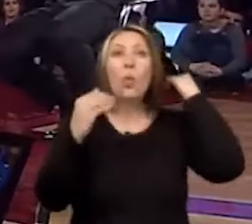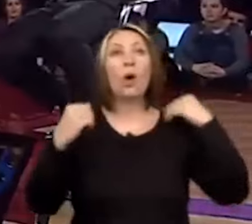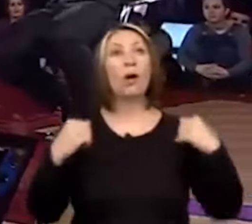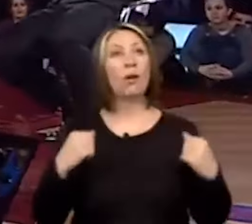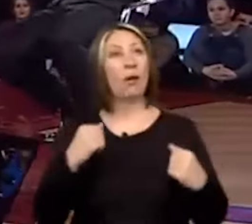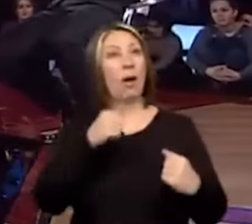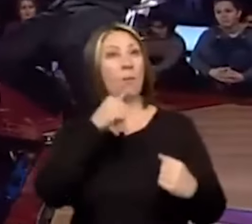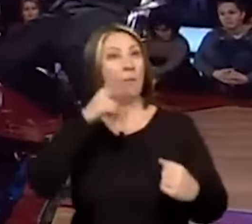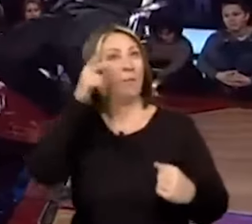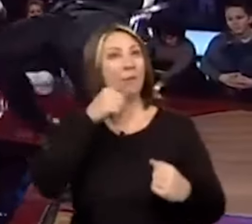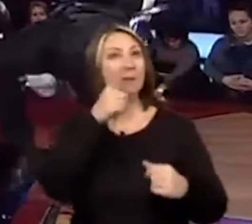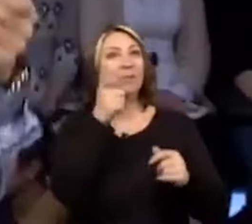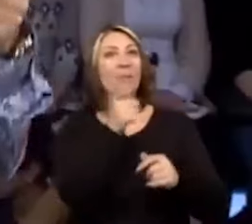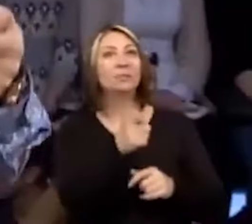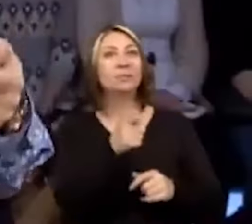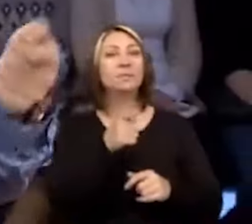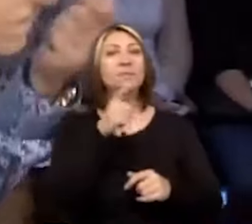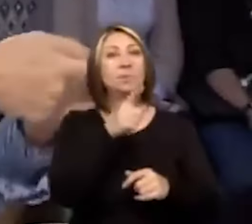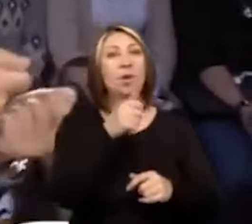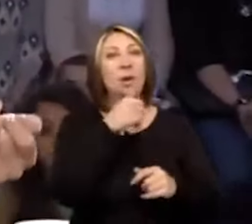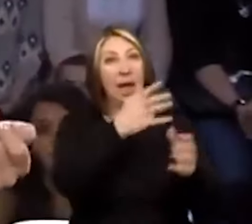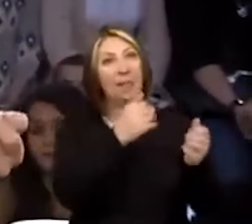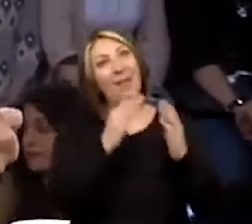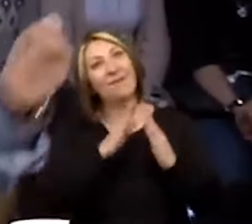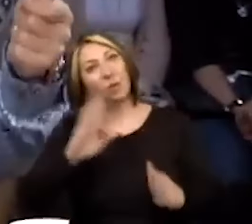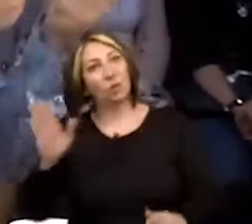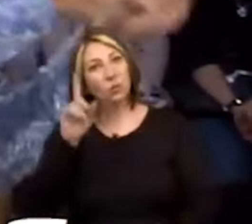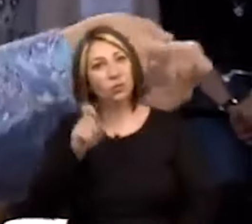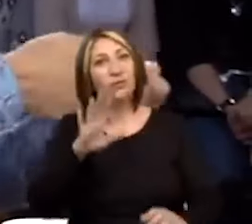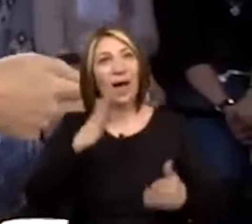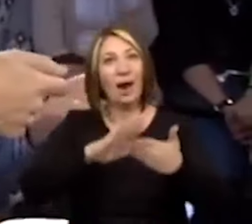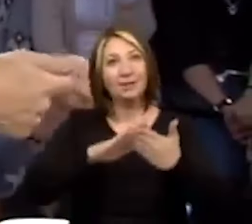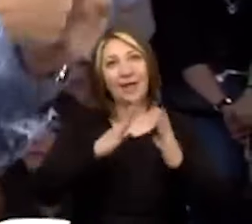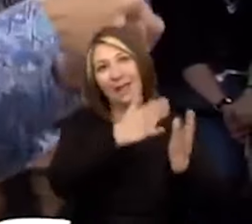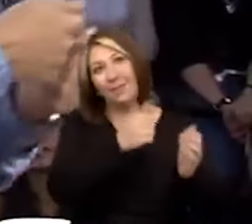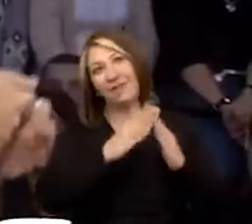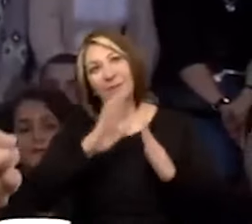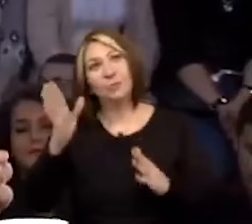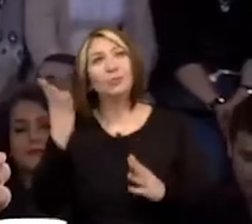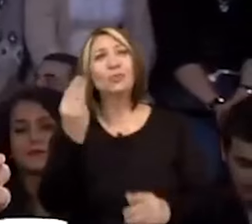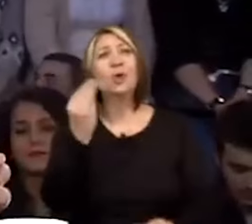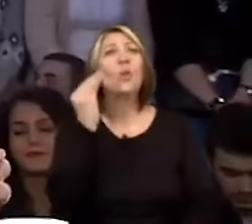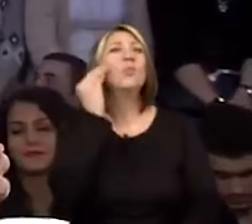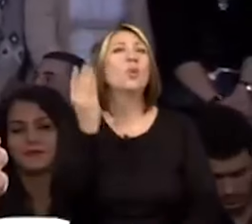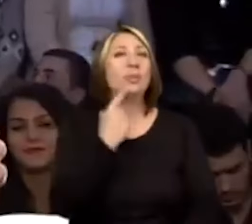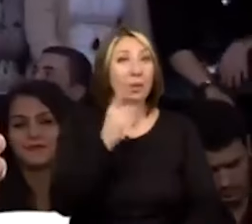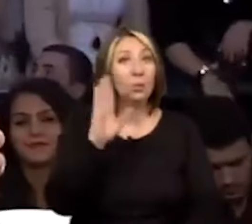abiye bayılıyorsun. Sen de post ediyorsun. O adamı alıp evine götürür müsün? Ya da arkadaşın evine götürür müsün? Bak ne güzel öpüyor